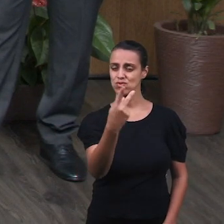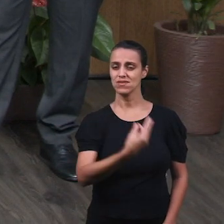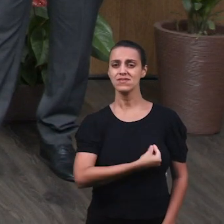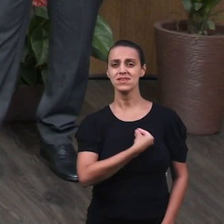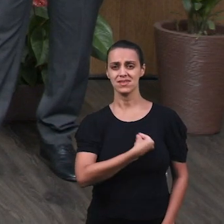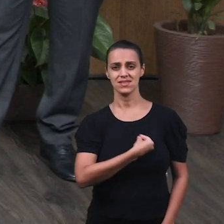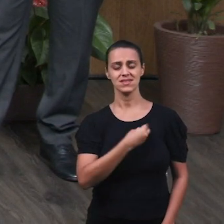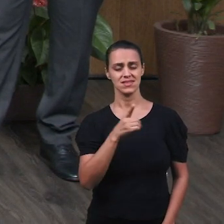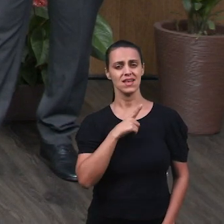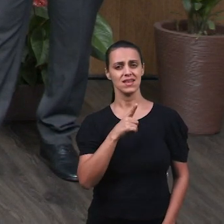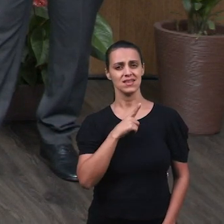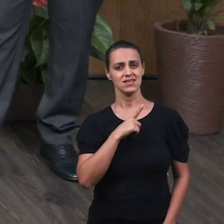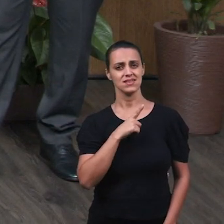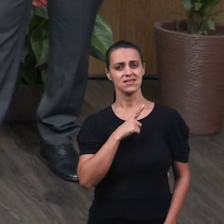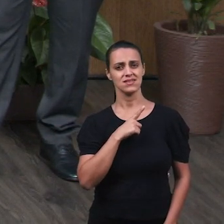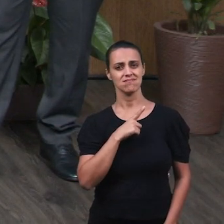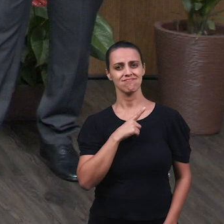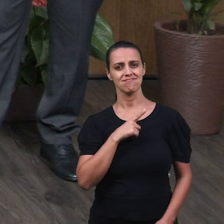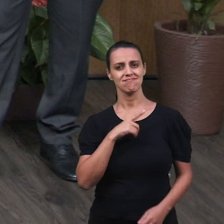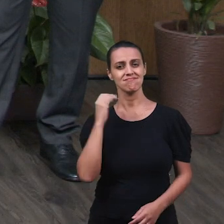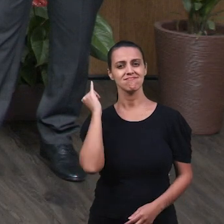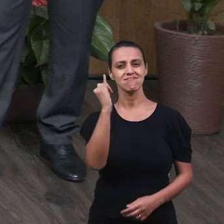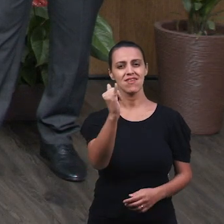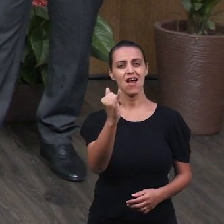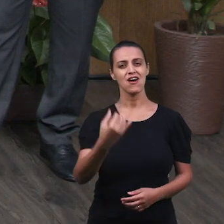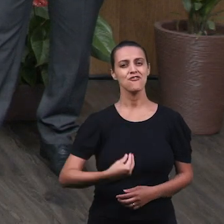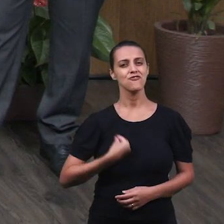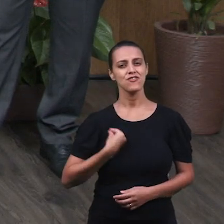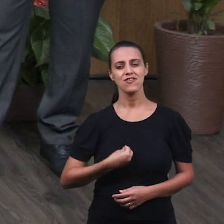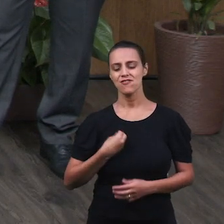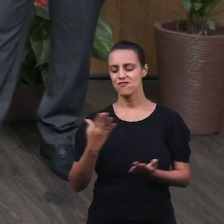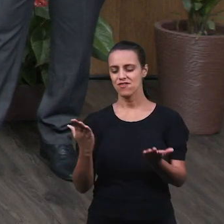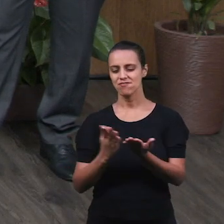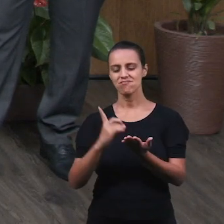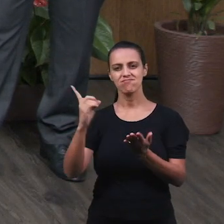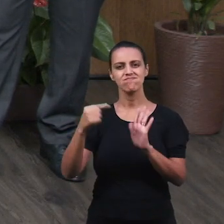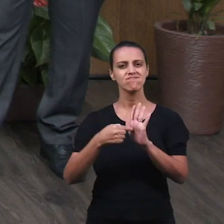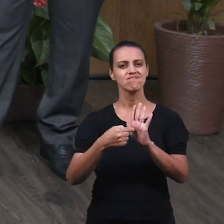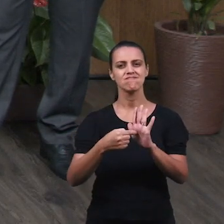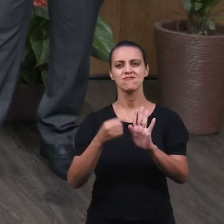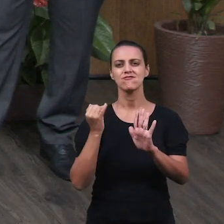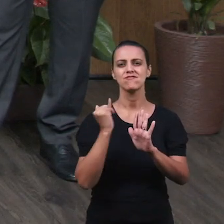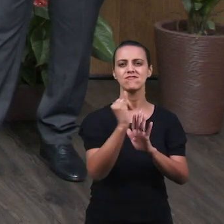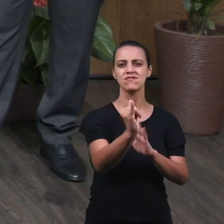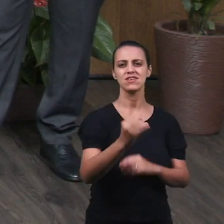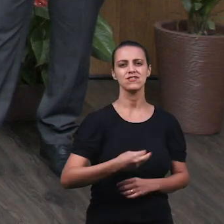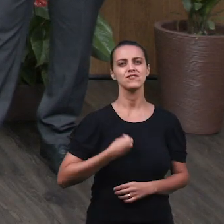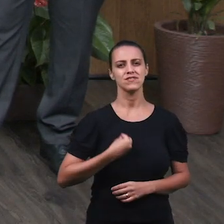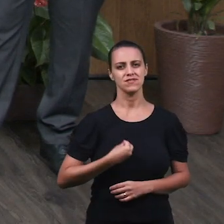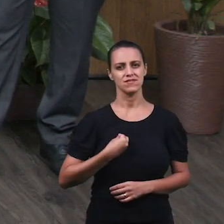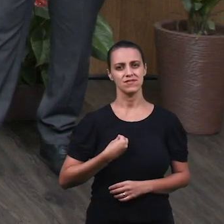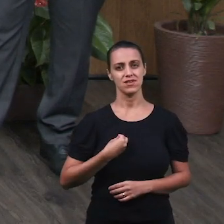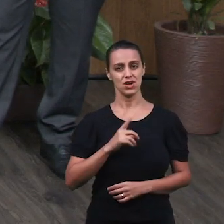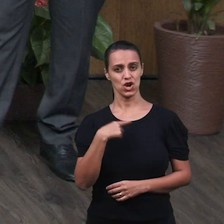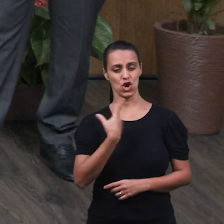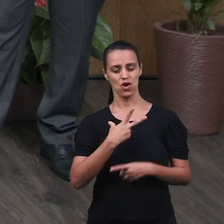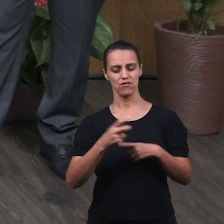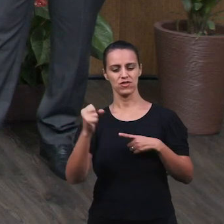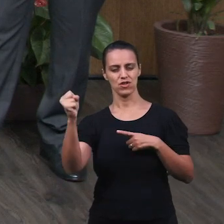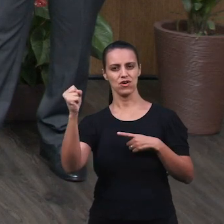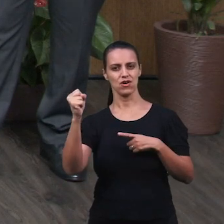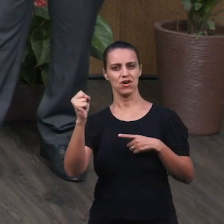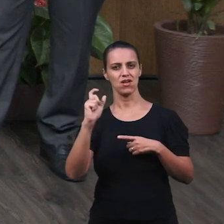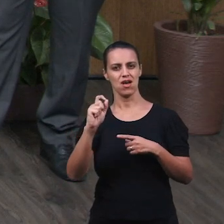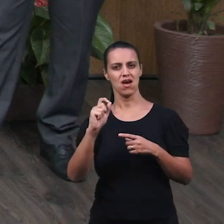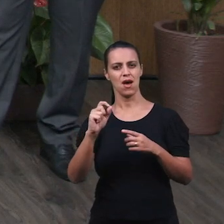une parole vivante. Notre victoire, elle est dans la parole